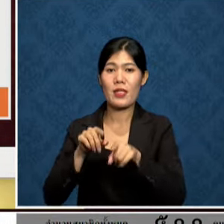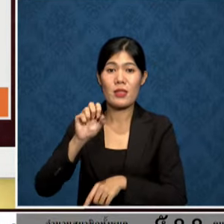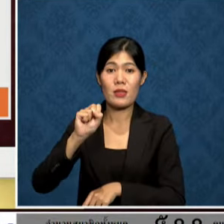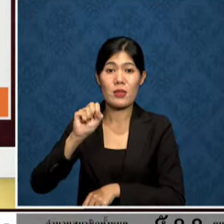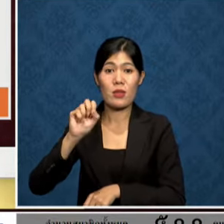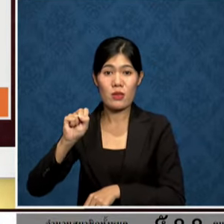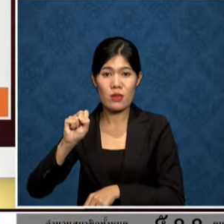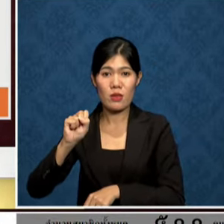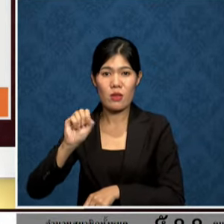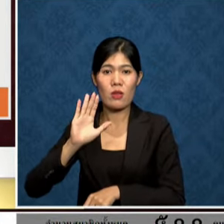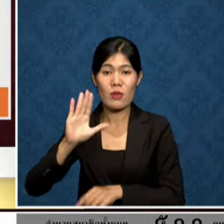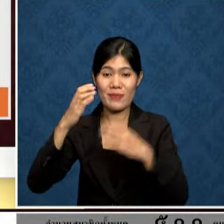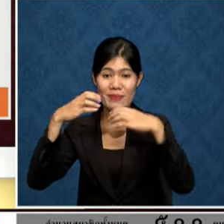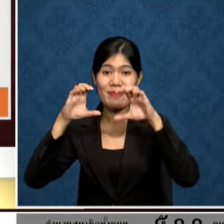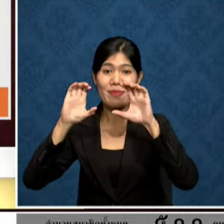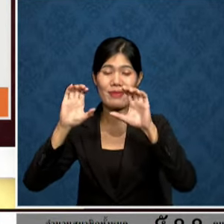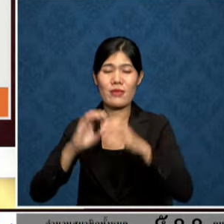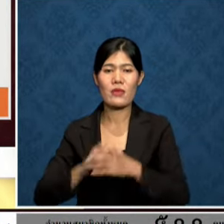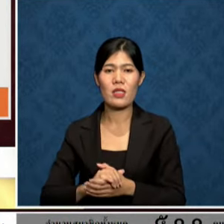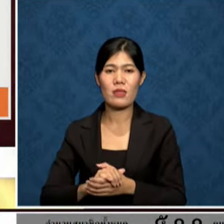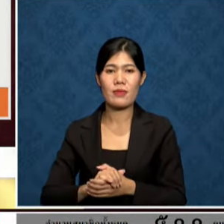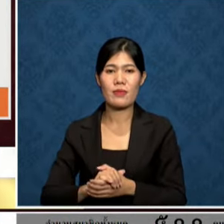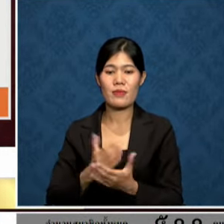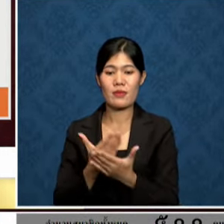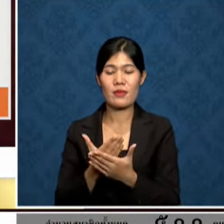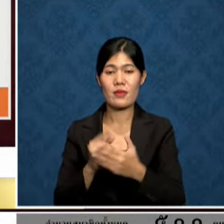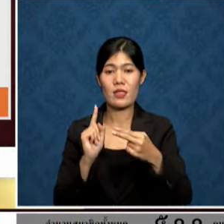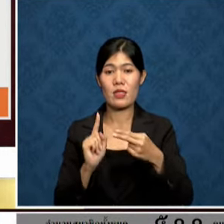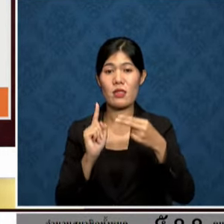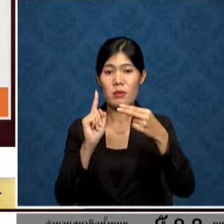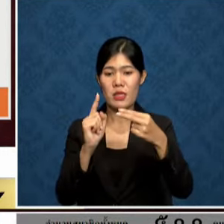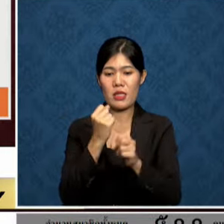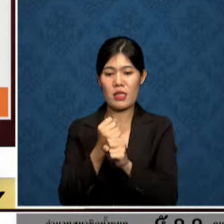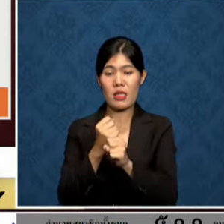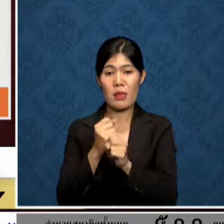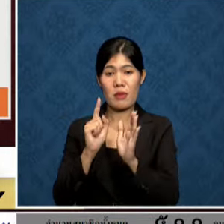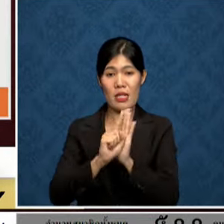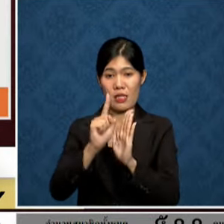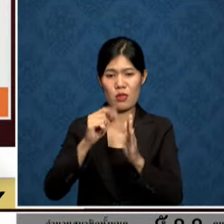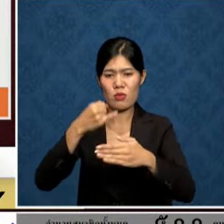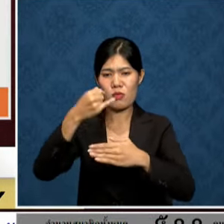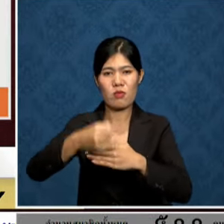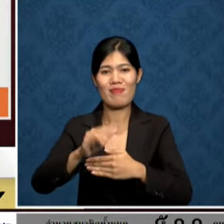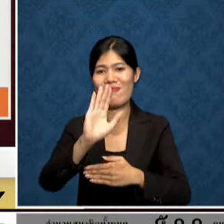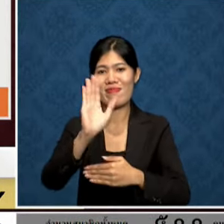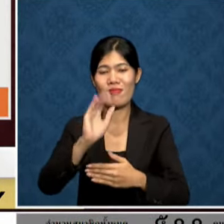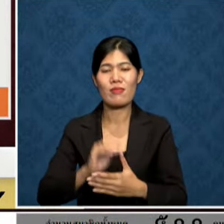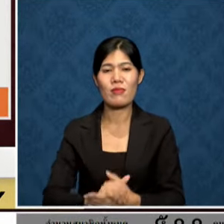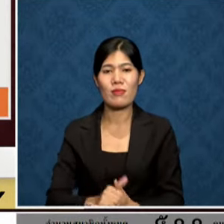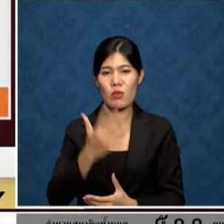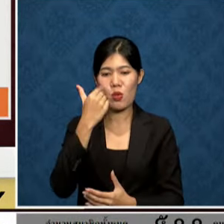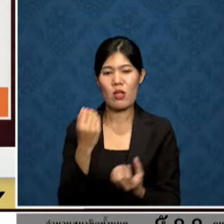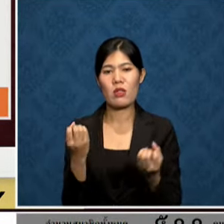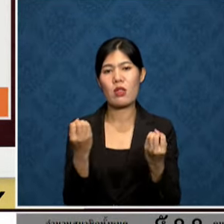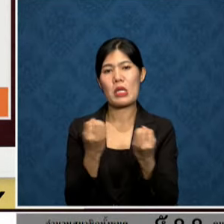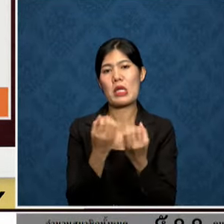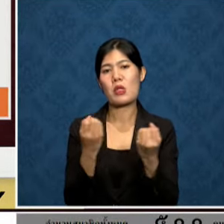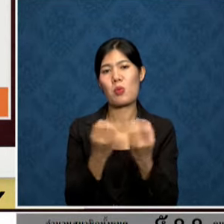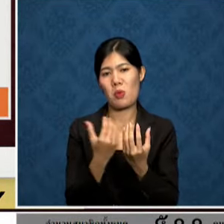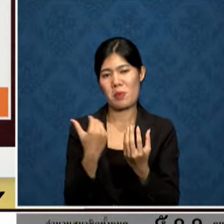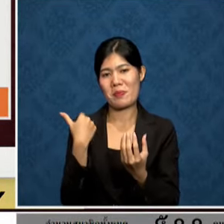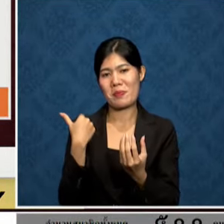ครู่นะคะเอ่อได้พูดไว้ว่า Digital walletเนี่ยไม่ได้ทำแค่ครั้งเดียวแล้วมันจะจบนะคะเพราะว่าผลกระทบในเชิงลบของมันจะอยู่กับเรา